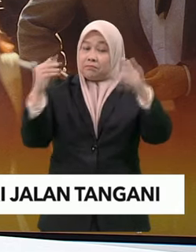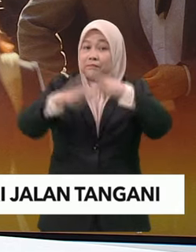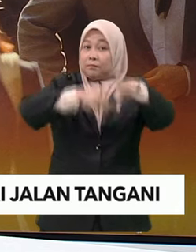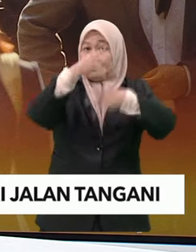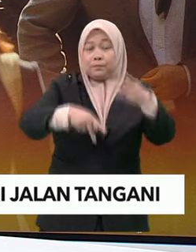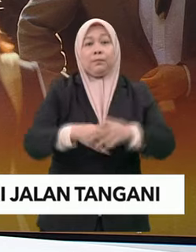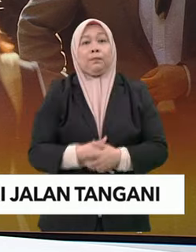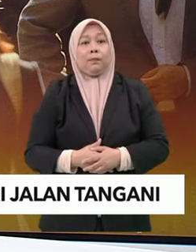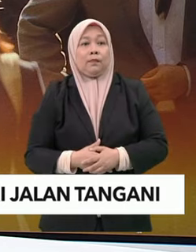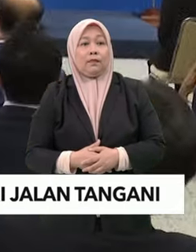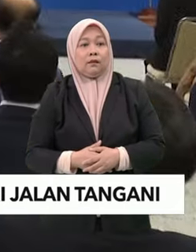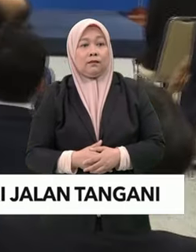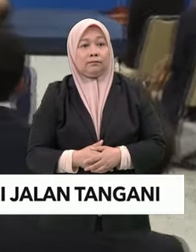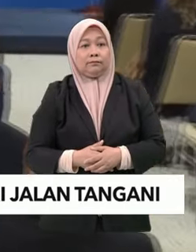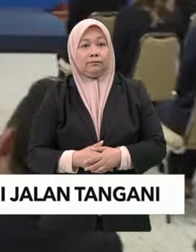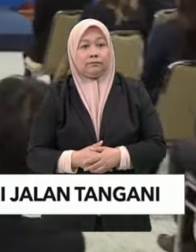p